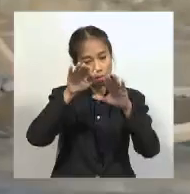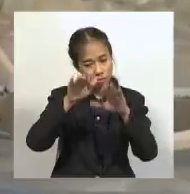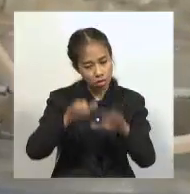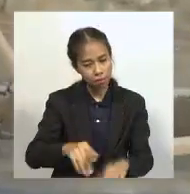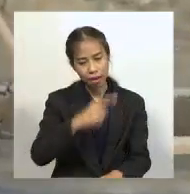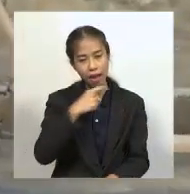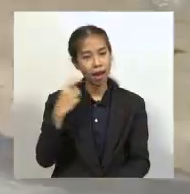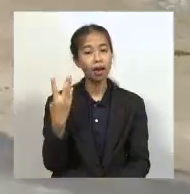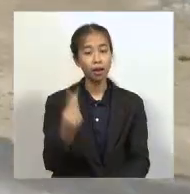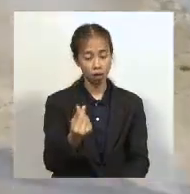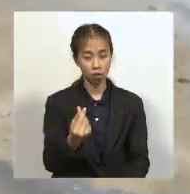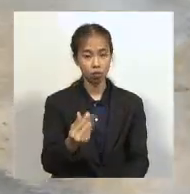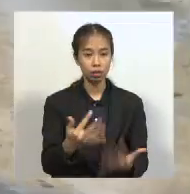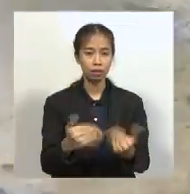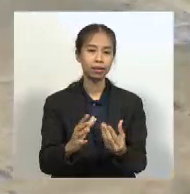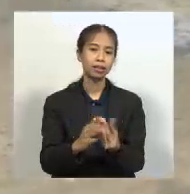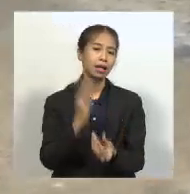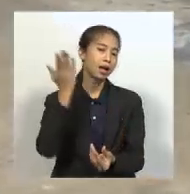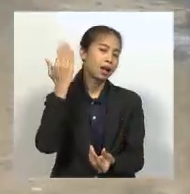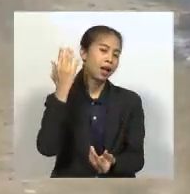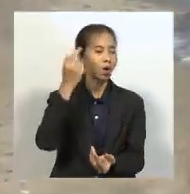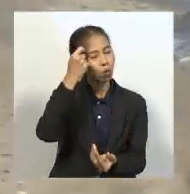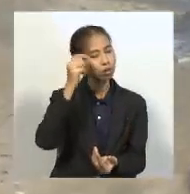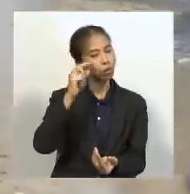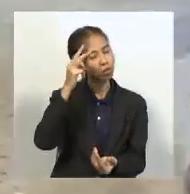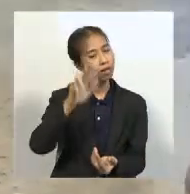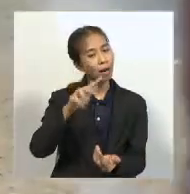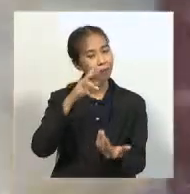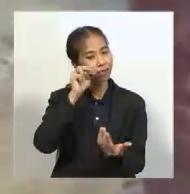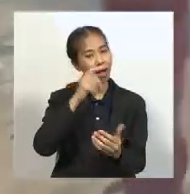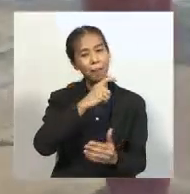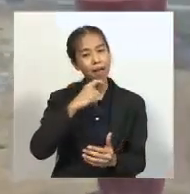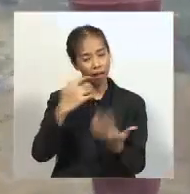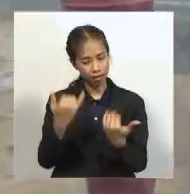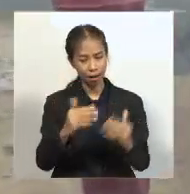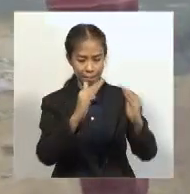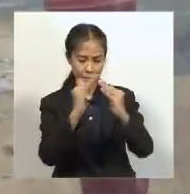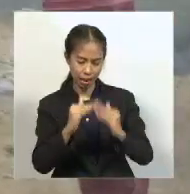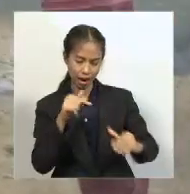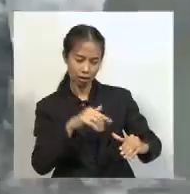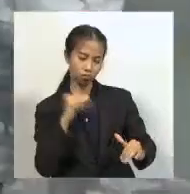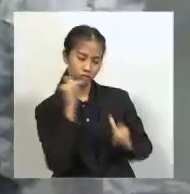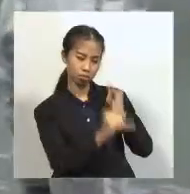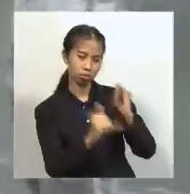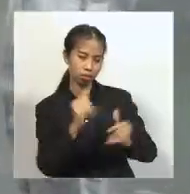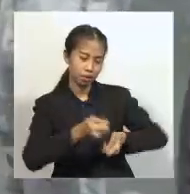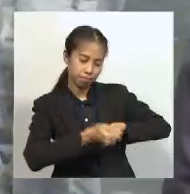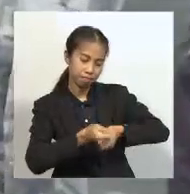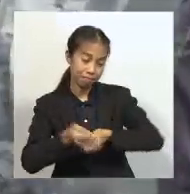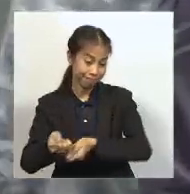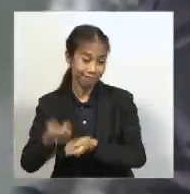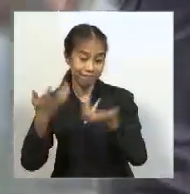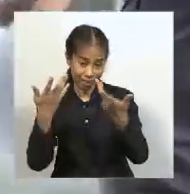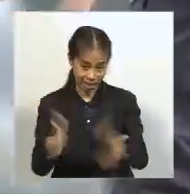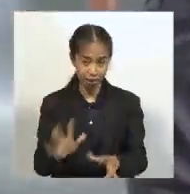พราะบริเวณดังกล่าวนั้นน้ำเริ่มแห้งเมื่อ 2-3 วันที่ผ่านมาชาวบ้านได้เข้ามาทำความสะอาดกันหลายหลังคาเรือนแล้วนะครับชาวบ้านยังบอกทีมข่าวว่